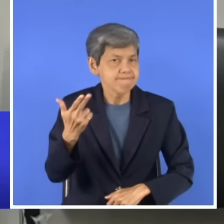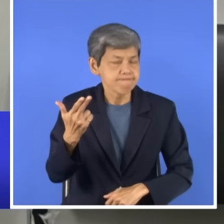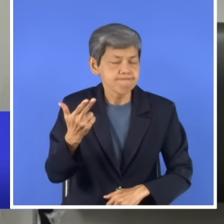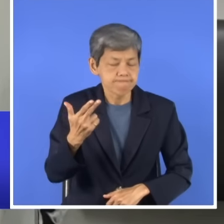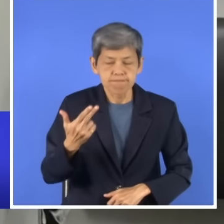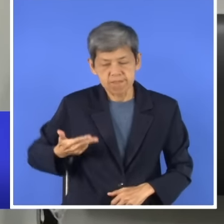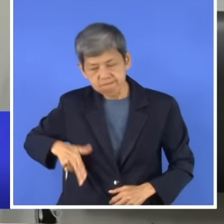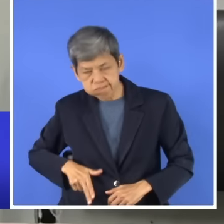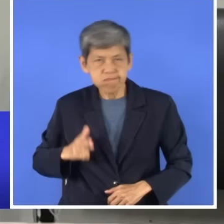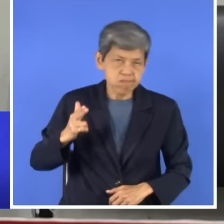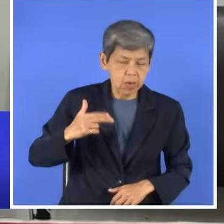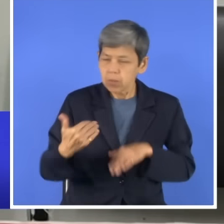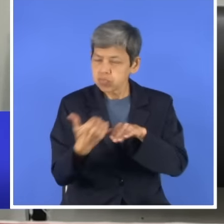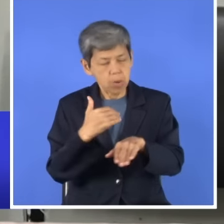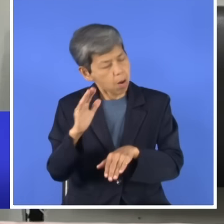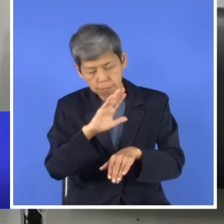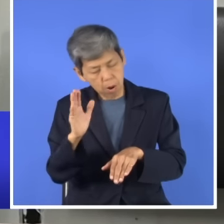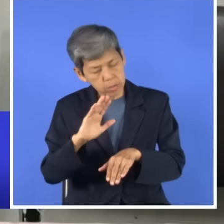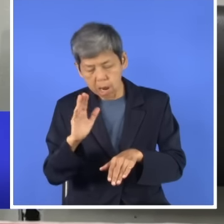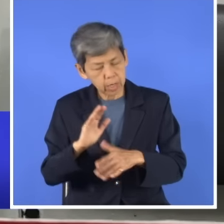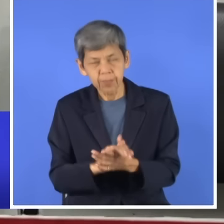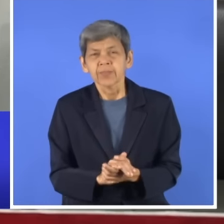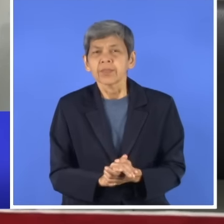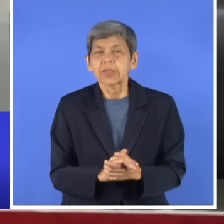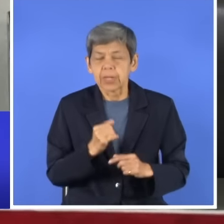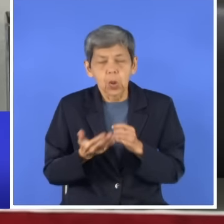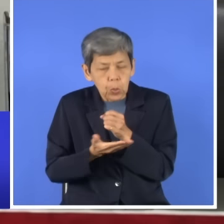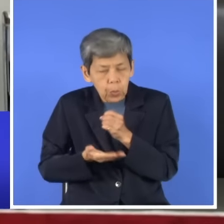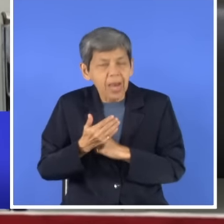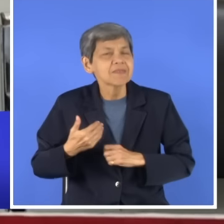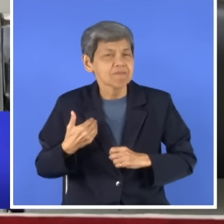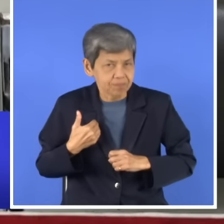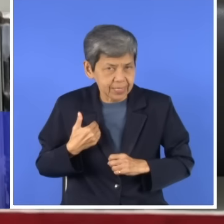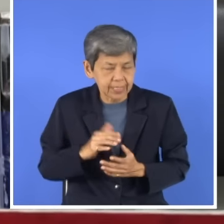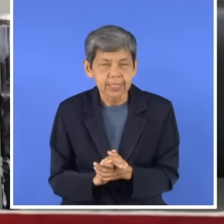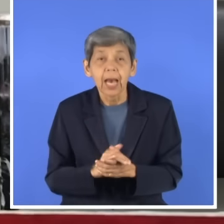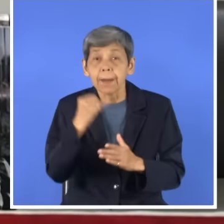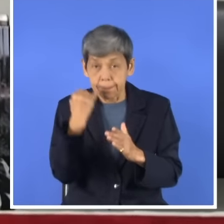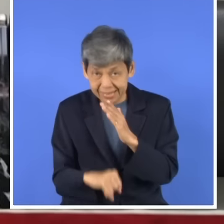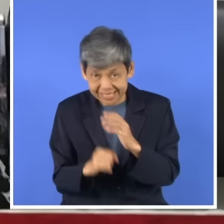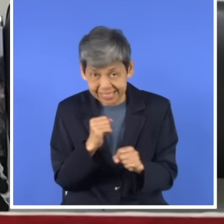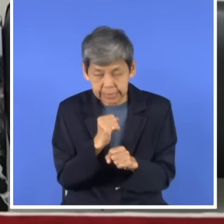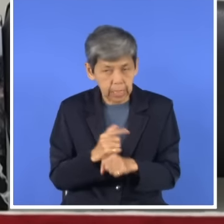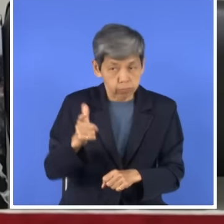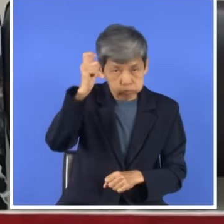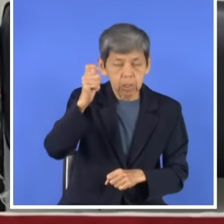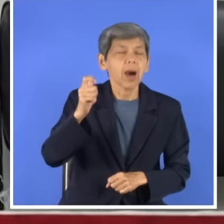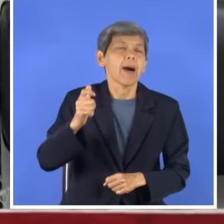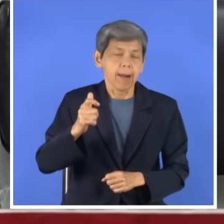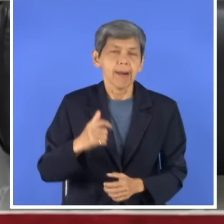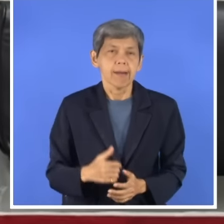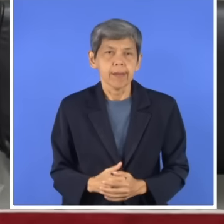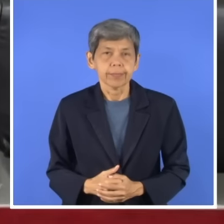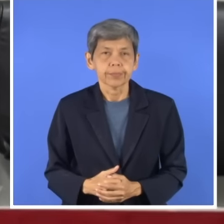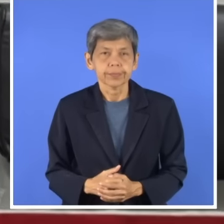พาอาวุธปืนไปในทางสาธารณะแล้วก็มียาเสพติดไว้ในครอบครองอีกหนึ่งข้อหาคือพยายามฆ่าด้วยค่ะ